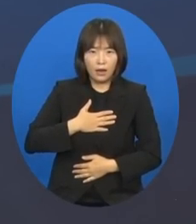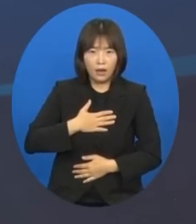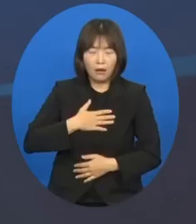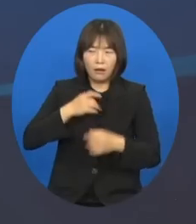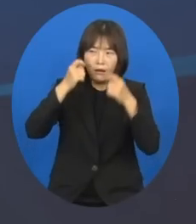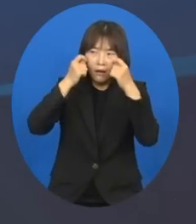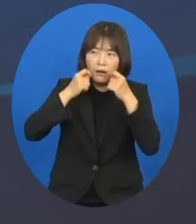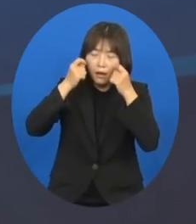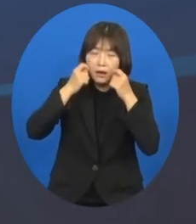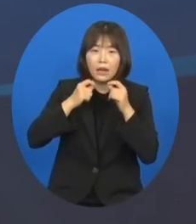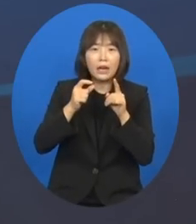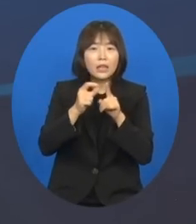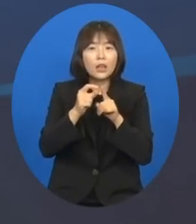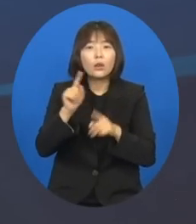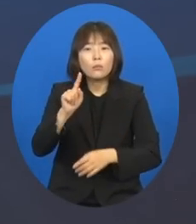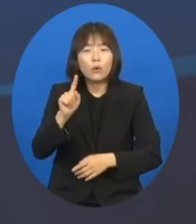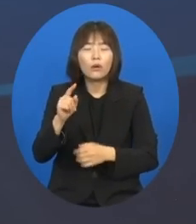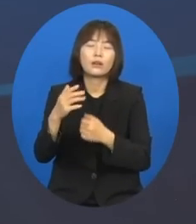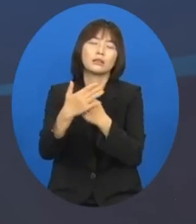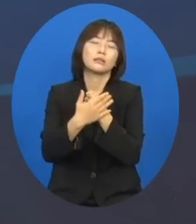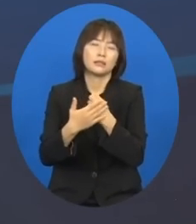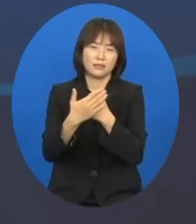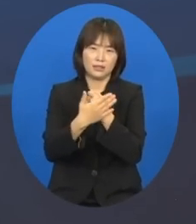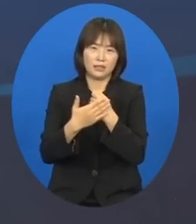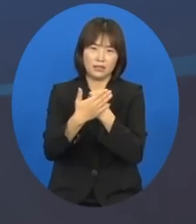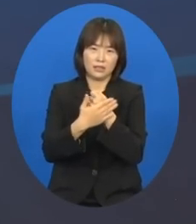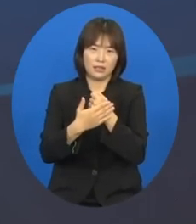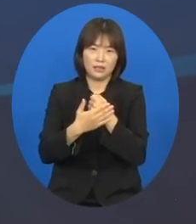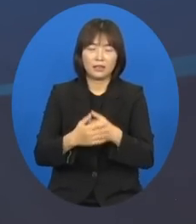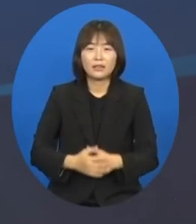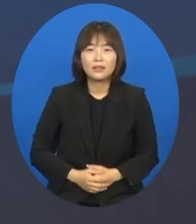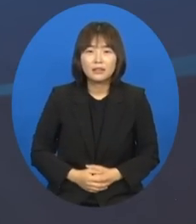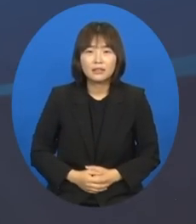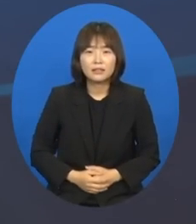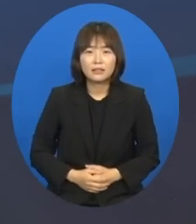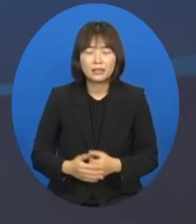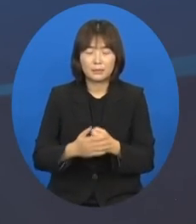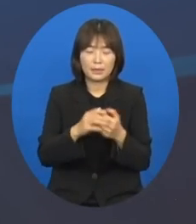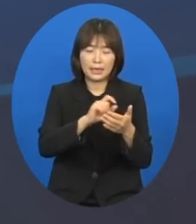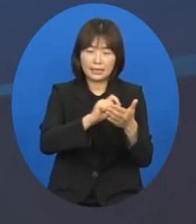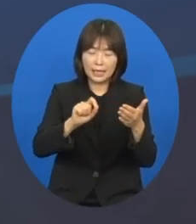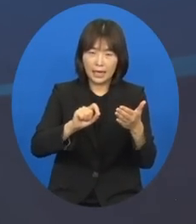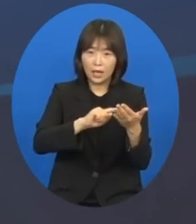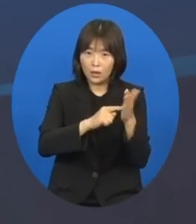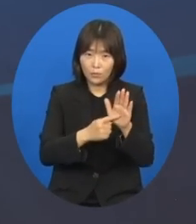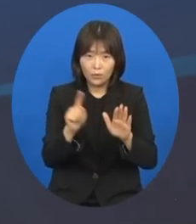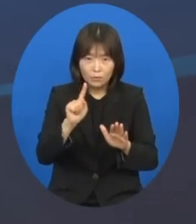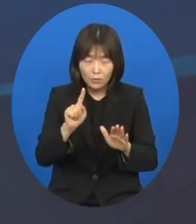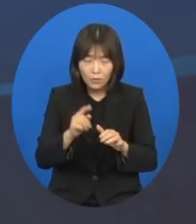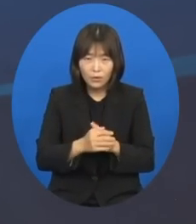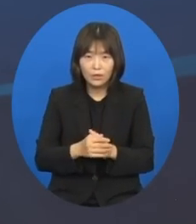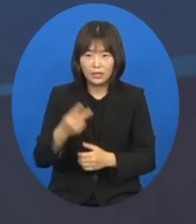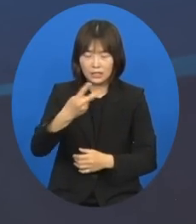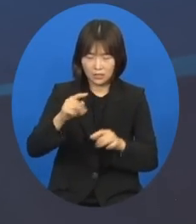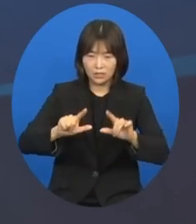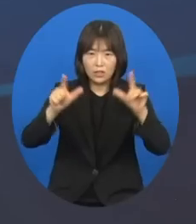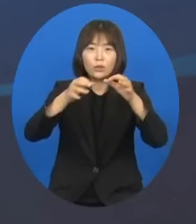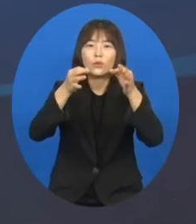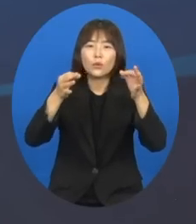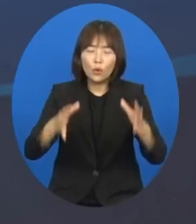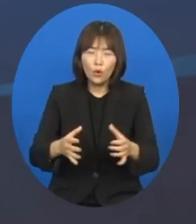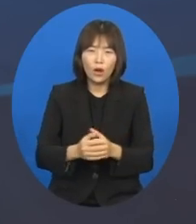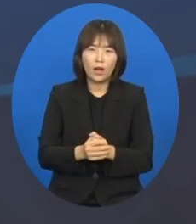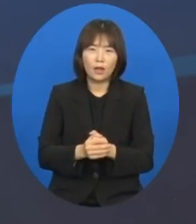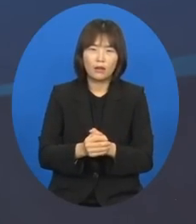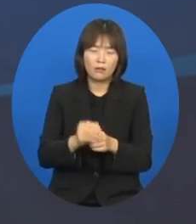단어는 은혜라는 단어라는 뜻이죠 그래서 작가적인 표현으로 2000년 동안 유일하게 상하지